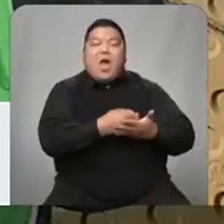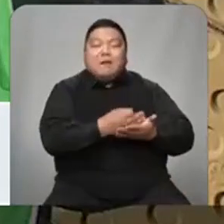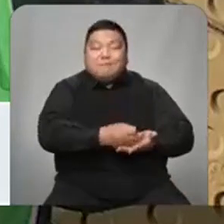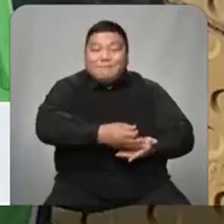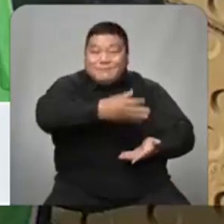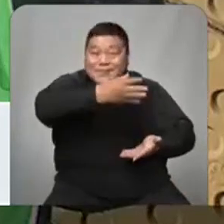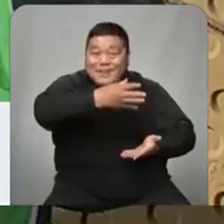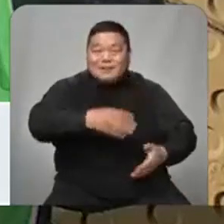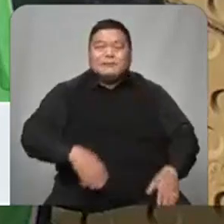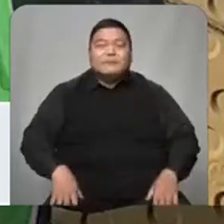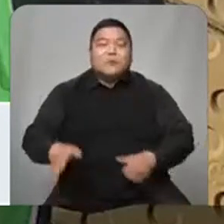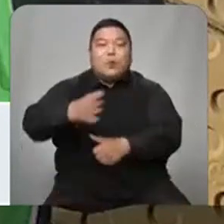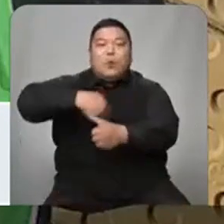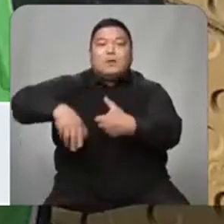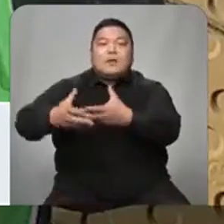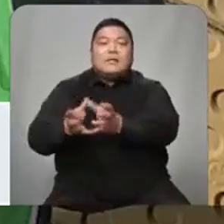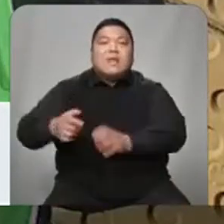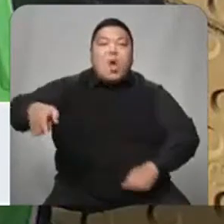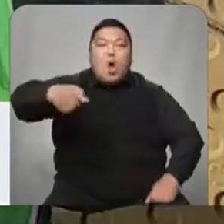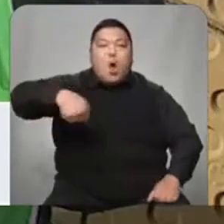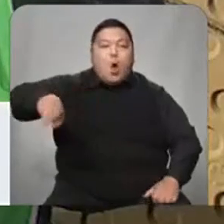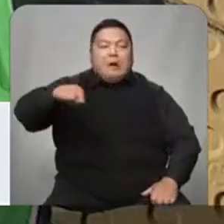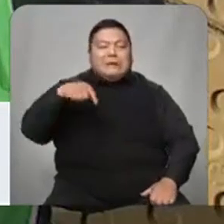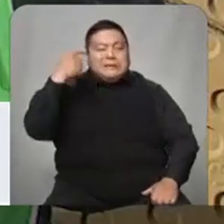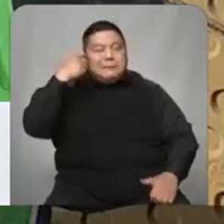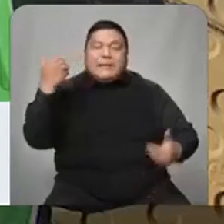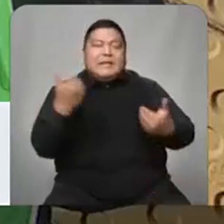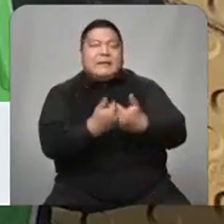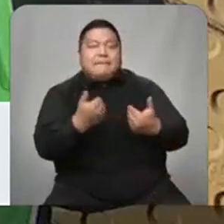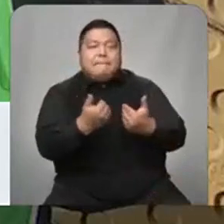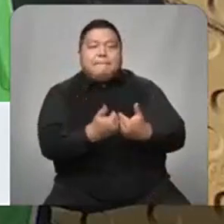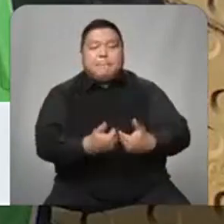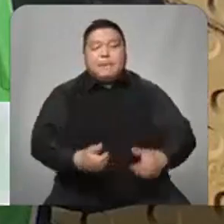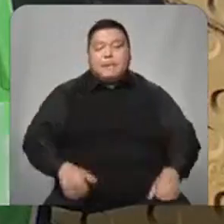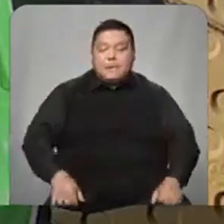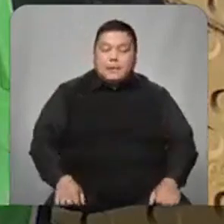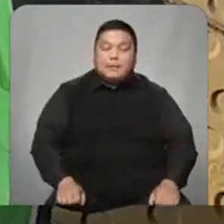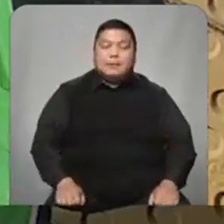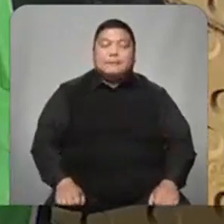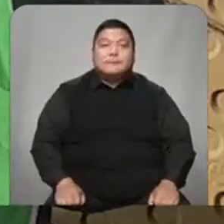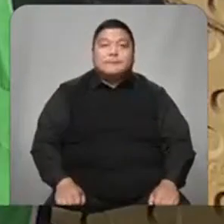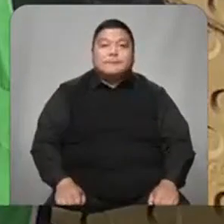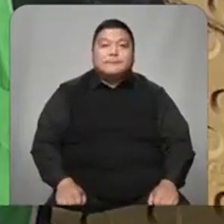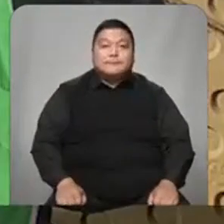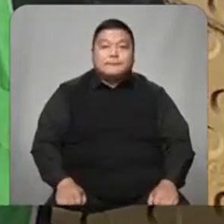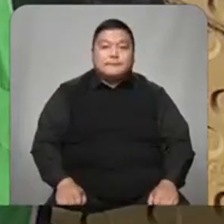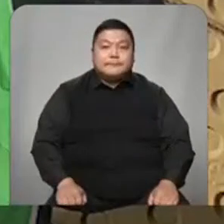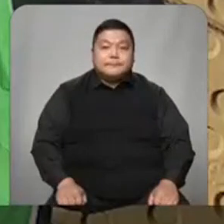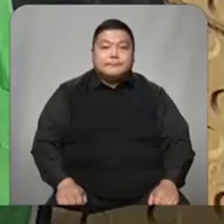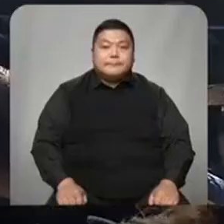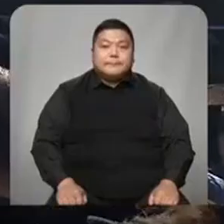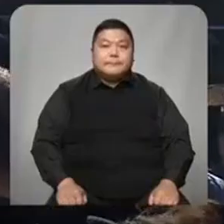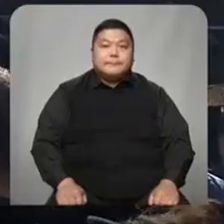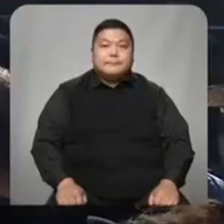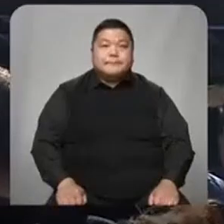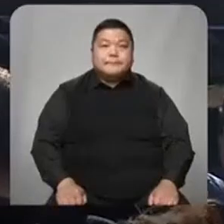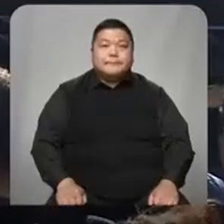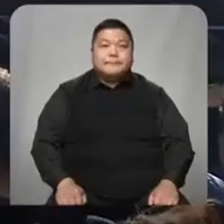경제 활성화를 기대하고 있지만 환경단체는 여전히 반발하고 있습니다. 노지영 기자입니다.